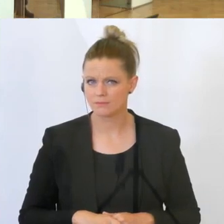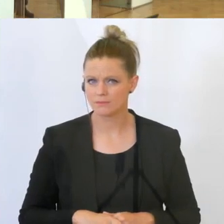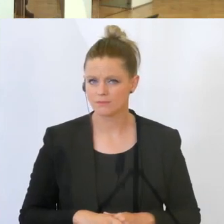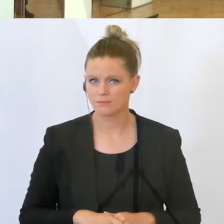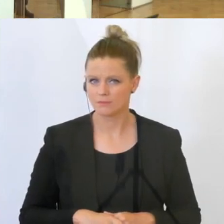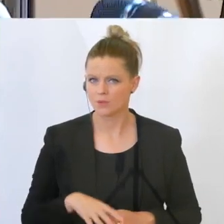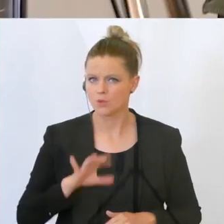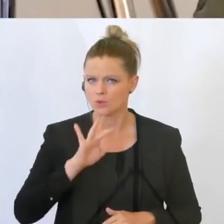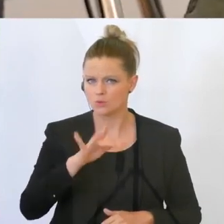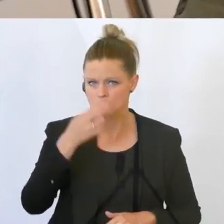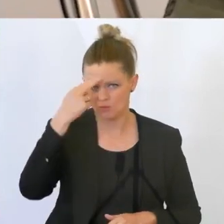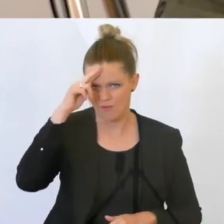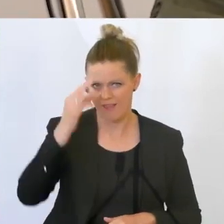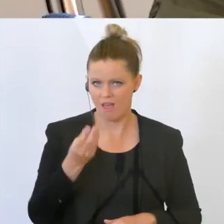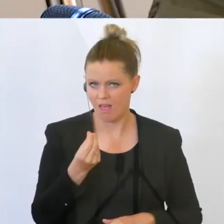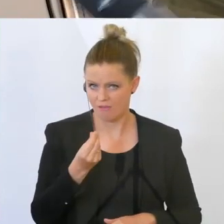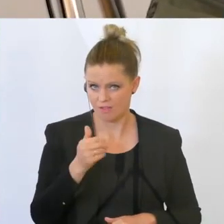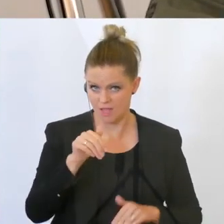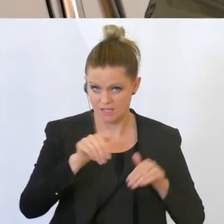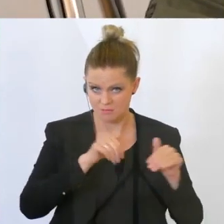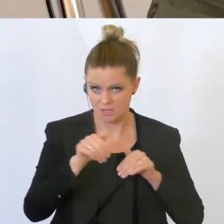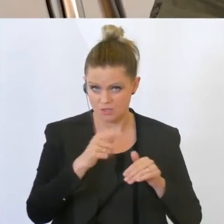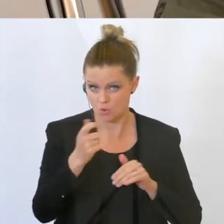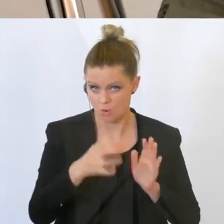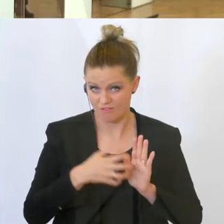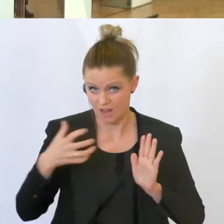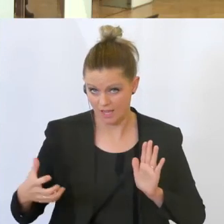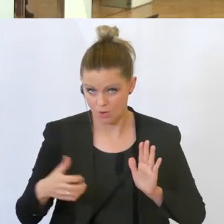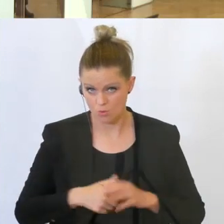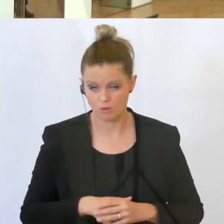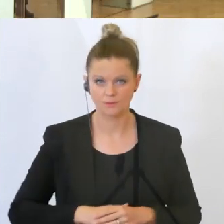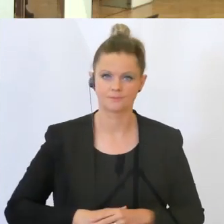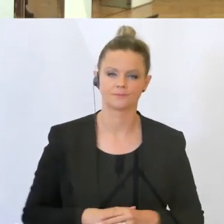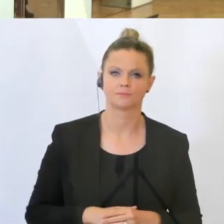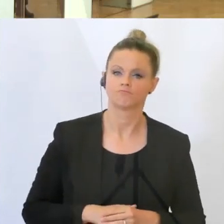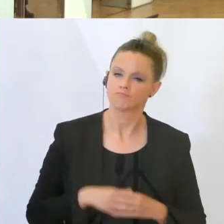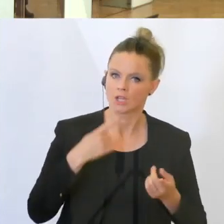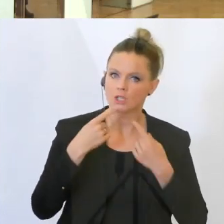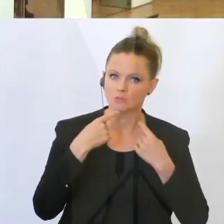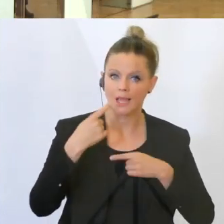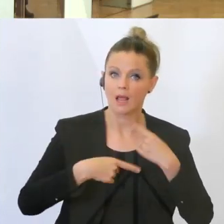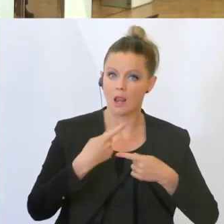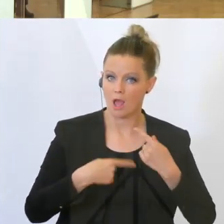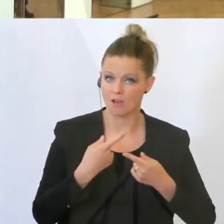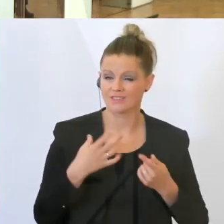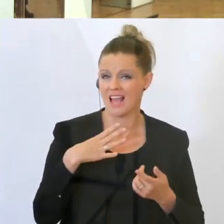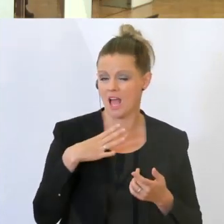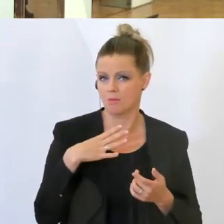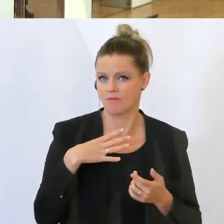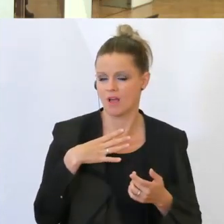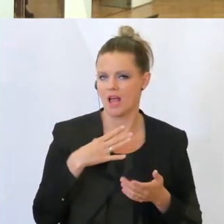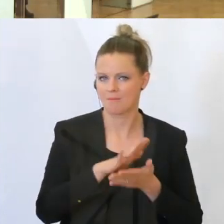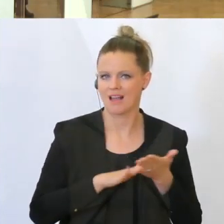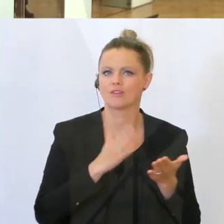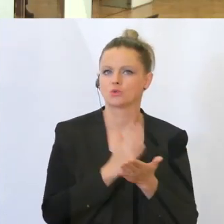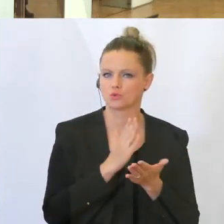Dann an Sie, Herr Finanzminister, Verlängerung. Was die Gespräche betrifft, die laufen, aber wir haben auch ursprünglich konzipiert gehabt,